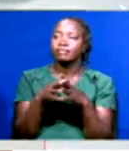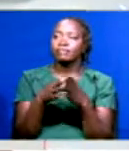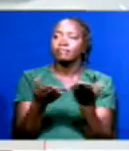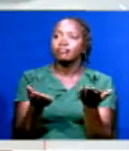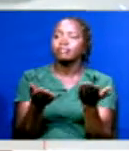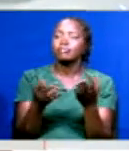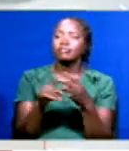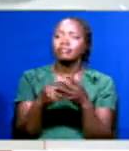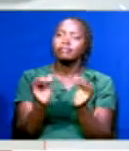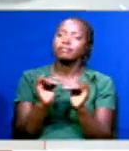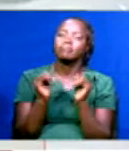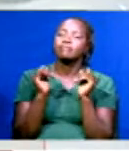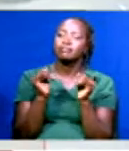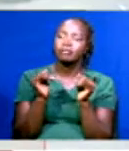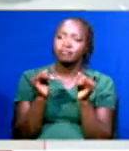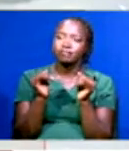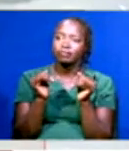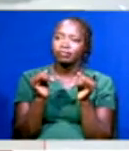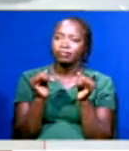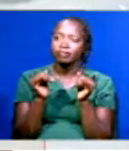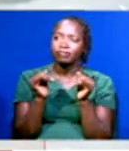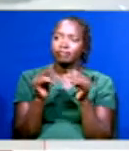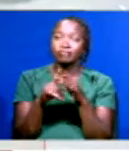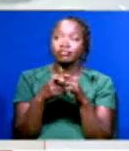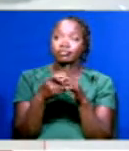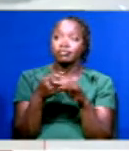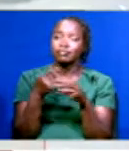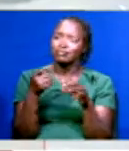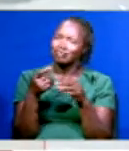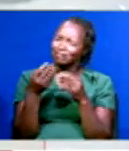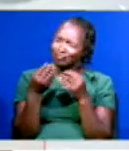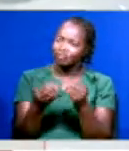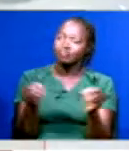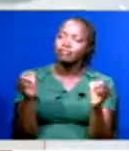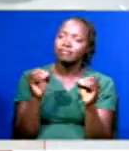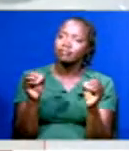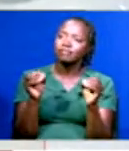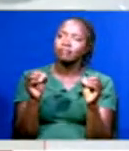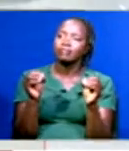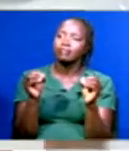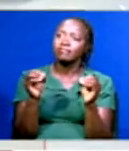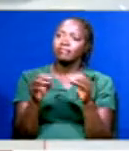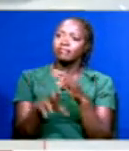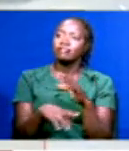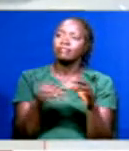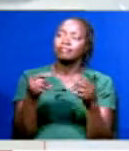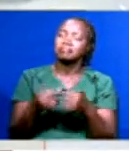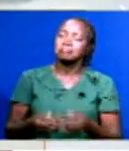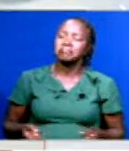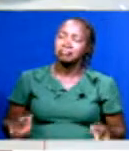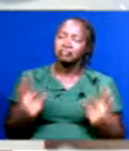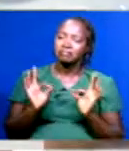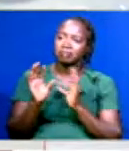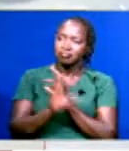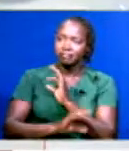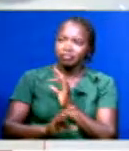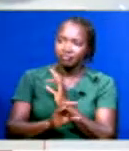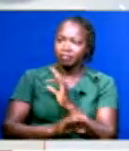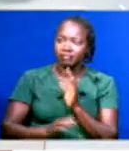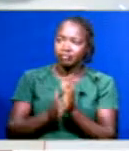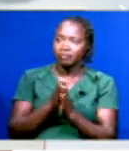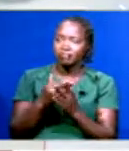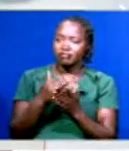tumeanza upya. We have started from scratch. We found a broke country with